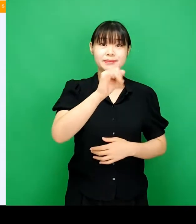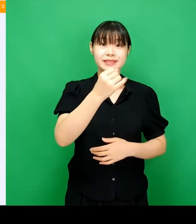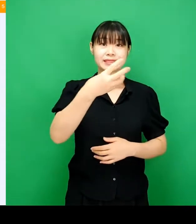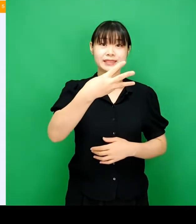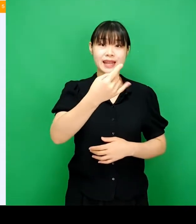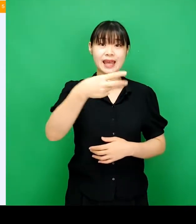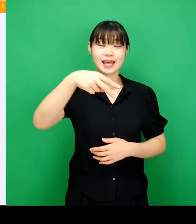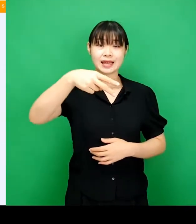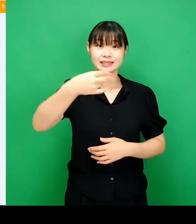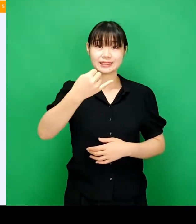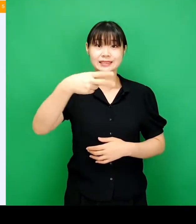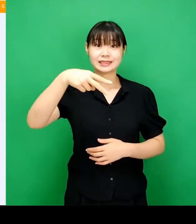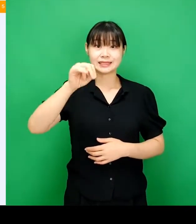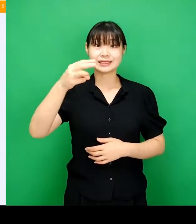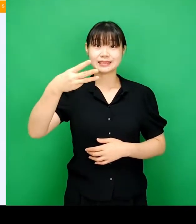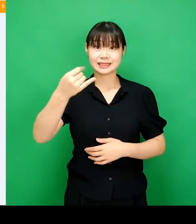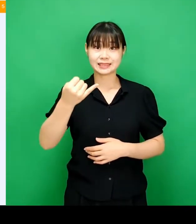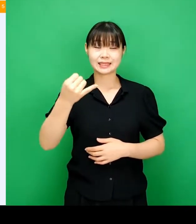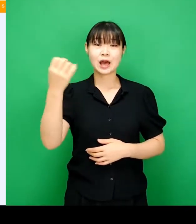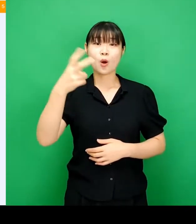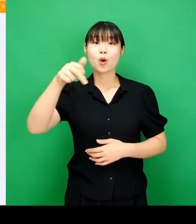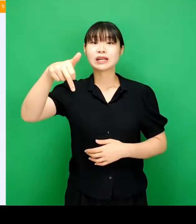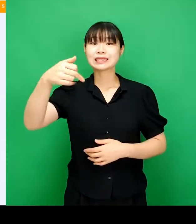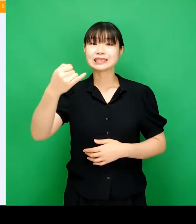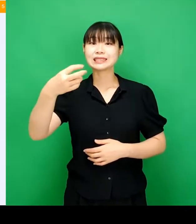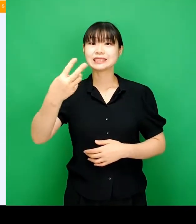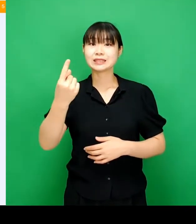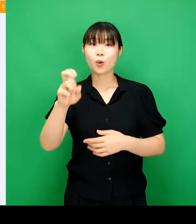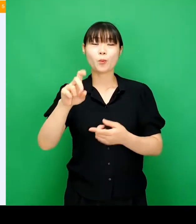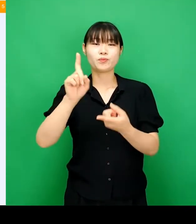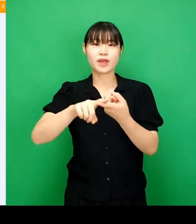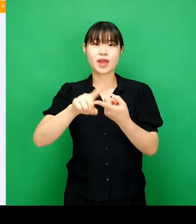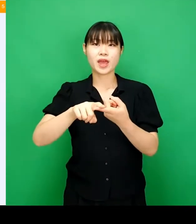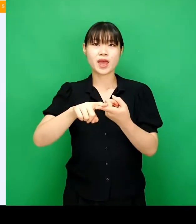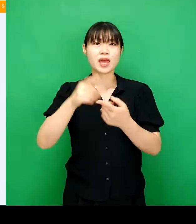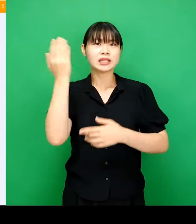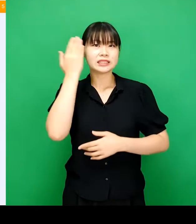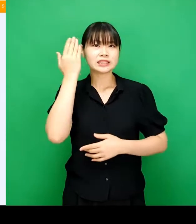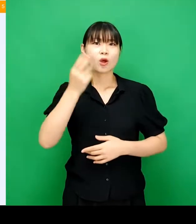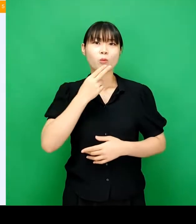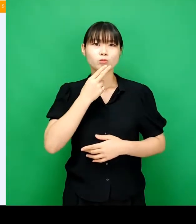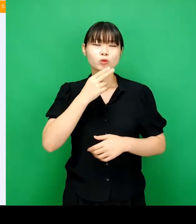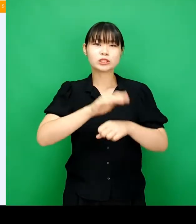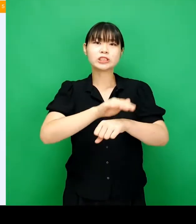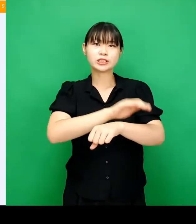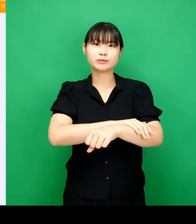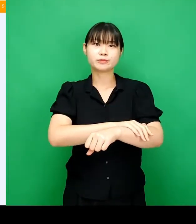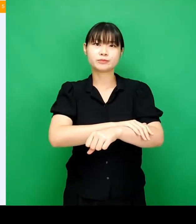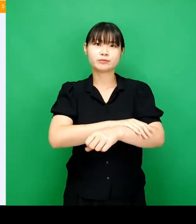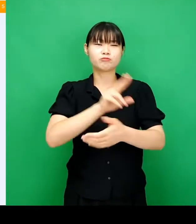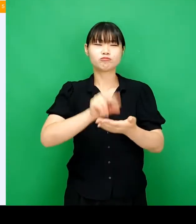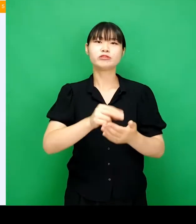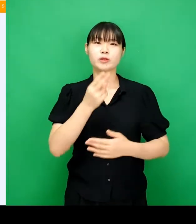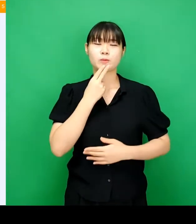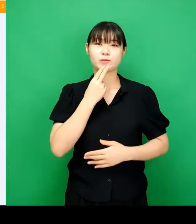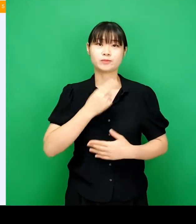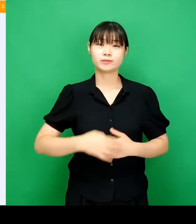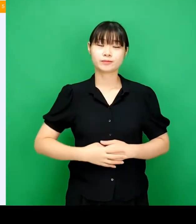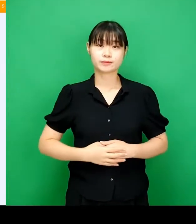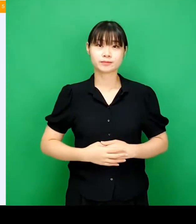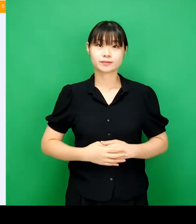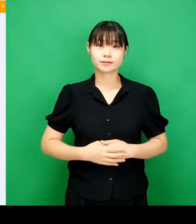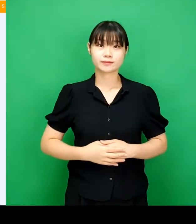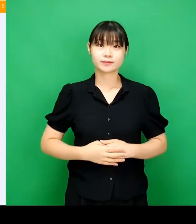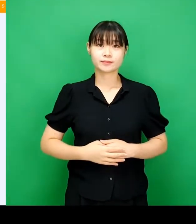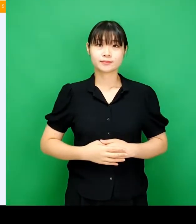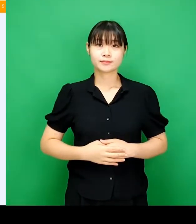구글 스프레드시트와 크롬 개발자 도구에 대한 사전 지식이 없어도 실습하는 데는 아무 문제가 없습니다.